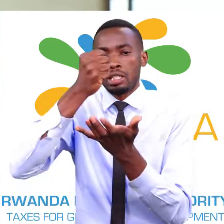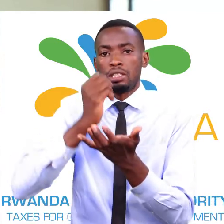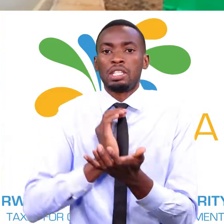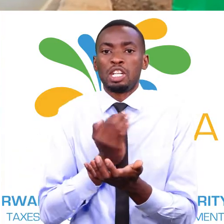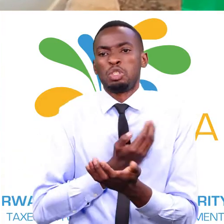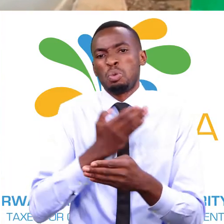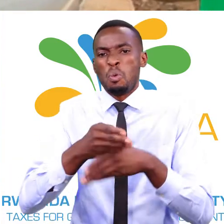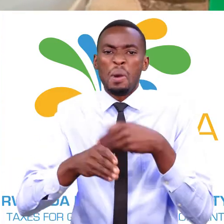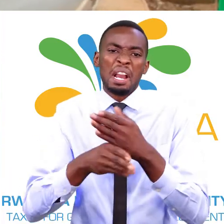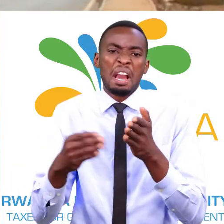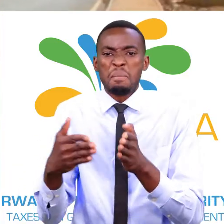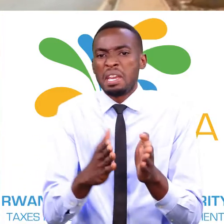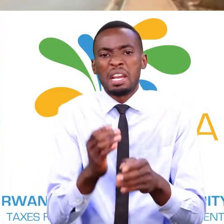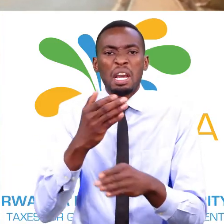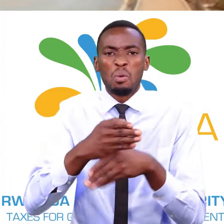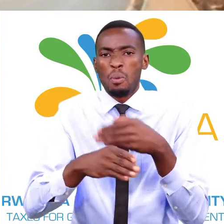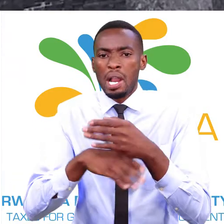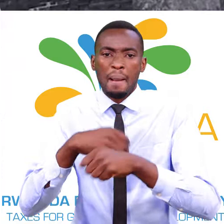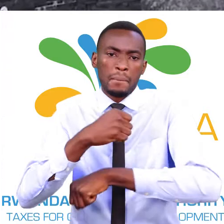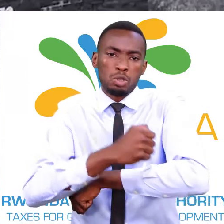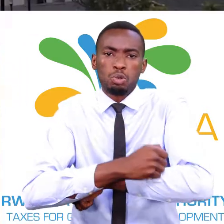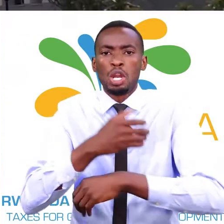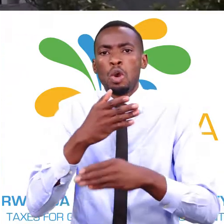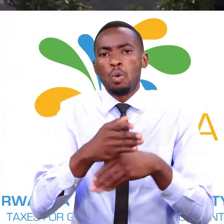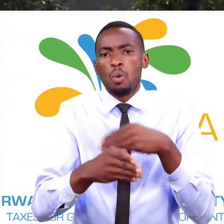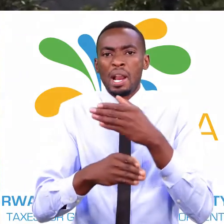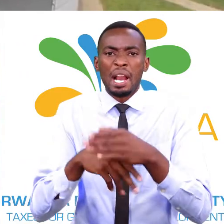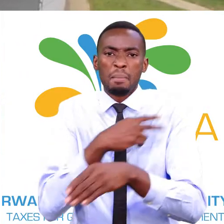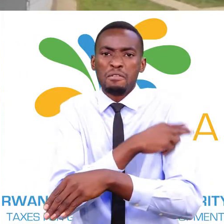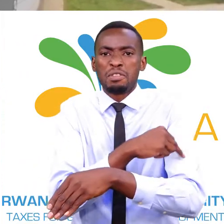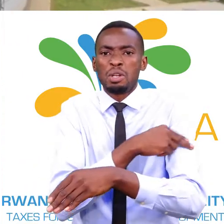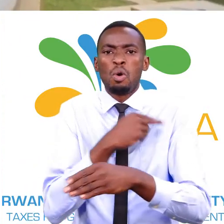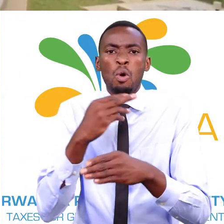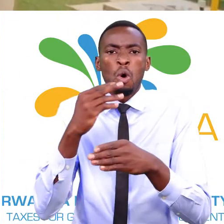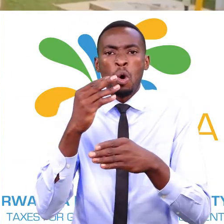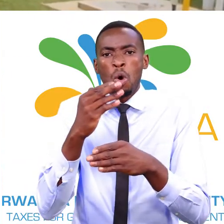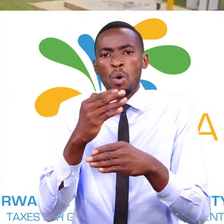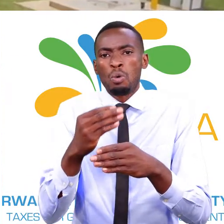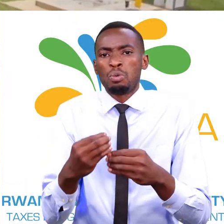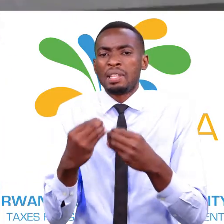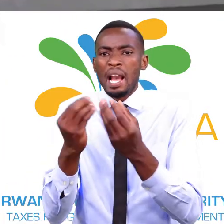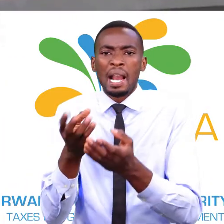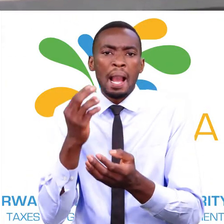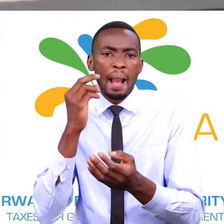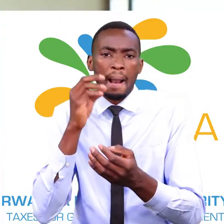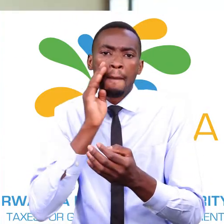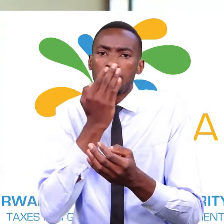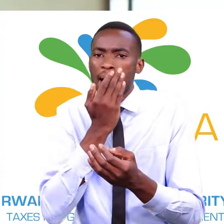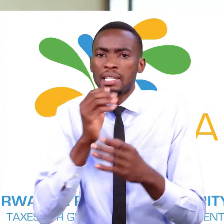genamigambi yaba ari ukubaka imihanda yaba ari ukubaka amashuri yaba ari ukugeza amazi meza ku